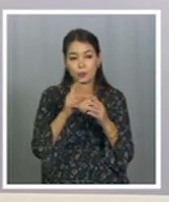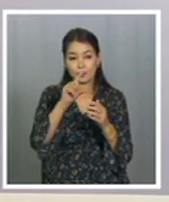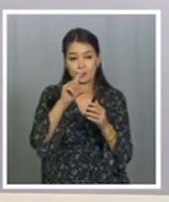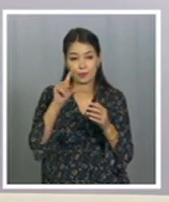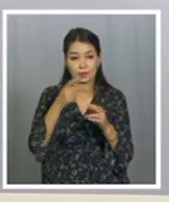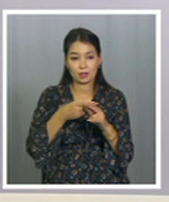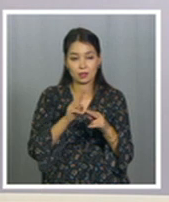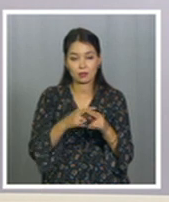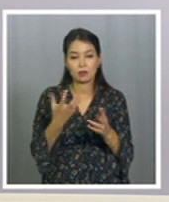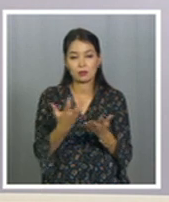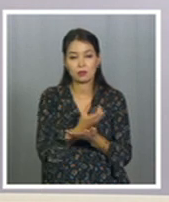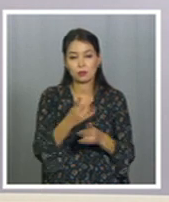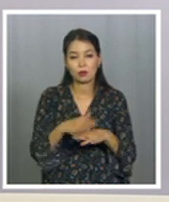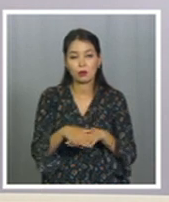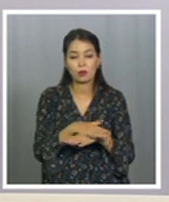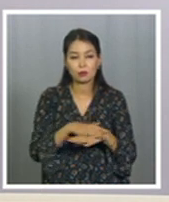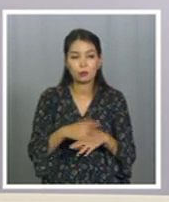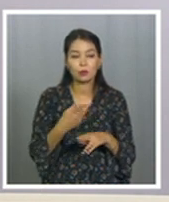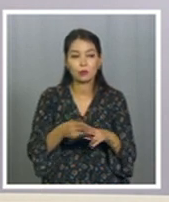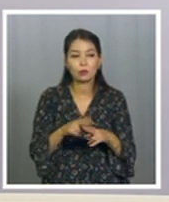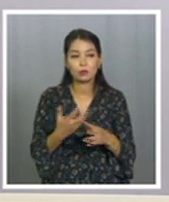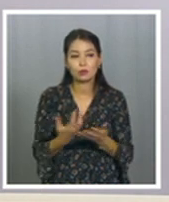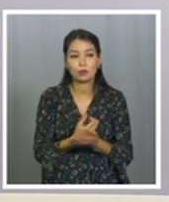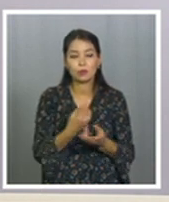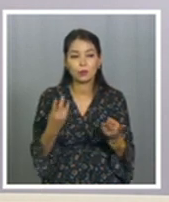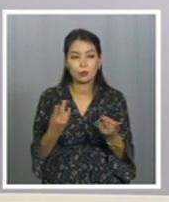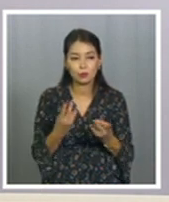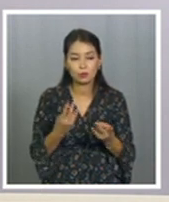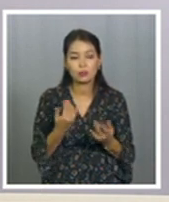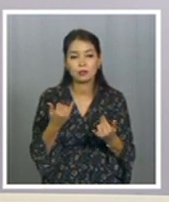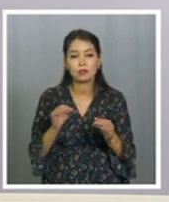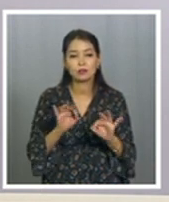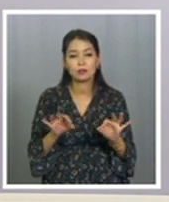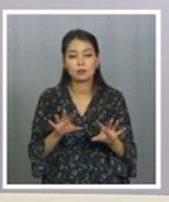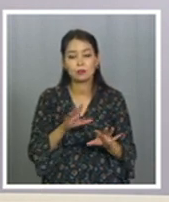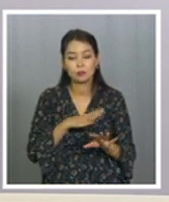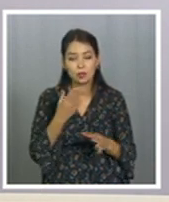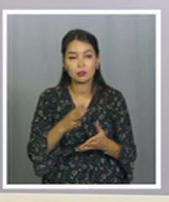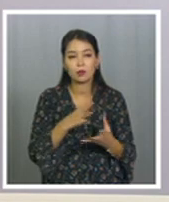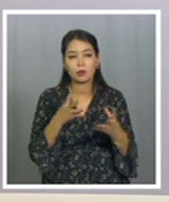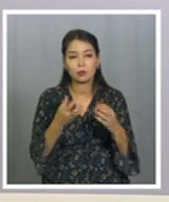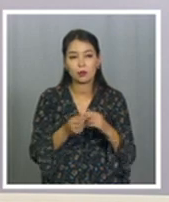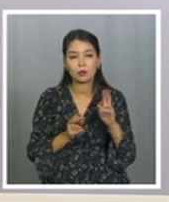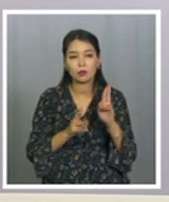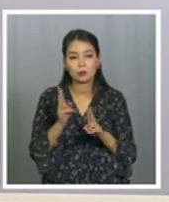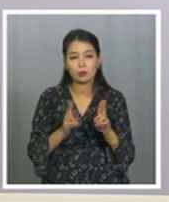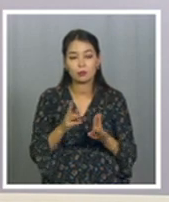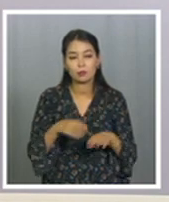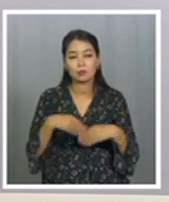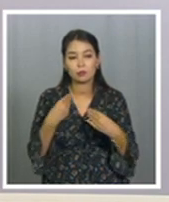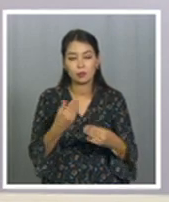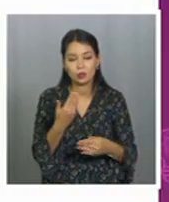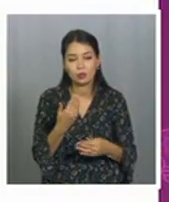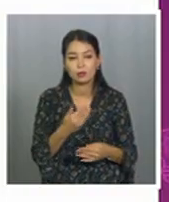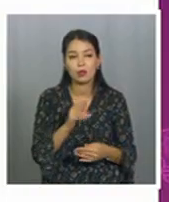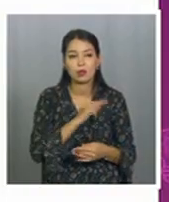керек. Оны табу үшін алдымен жаңа жоғарыда айтылып кеткен алгоритм бойынша берілген функцияның алғашқы функциясын